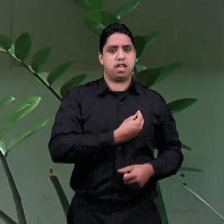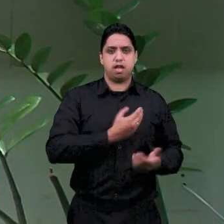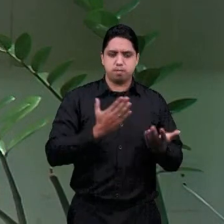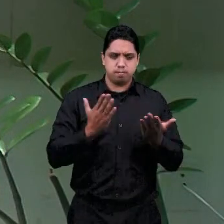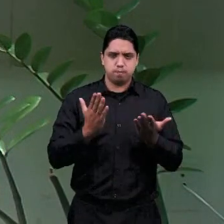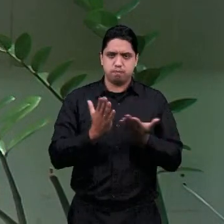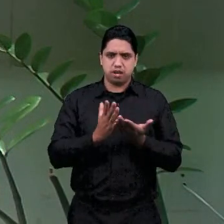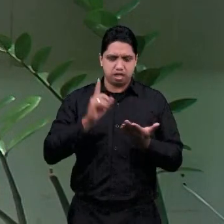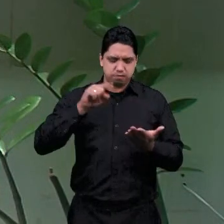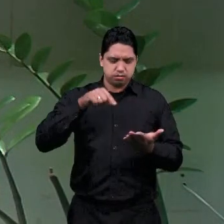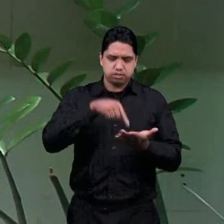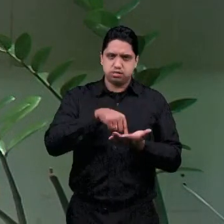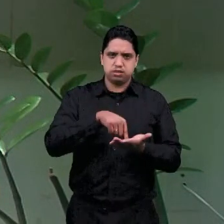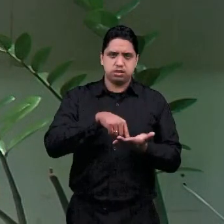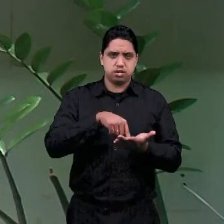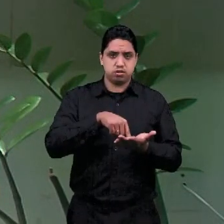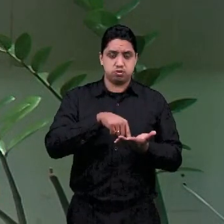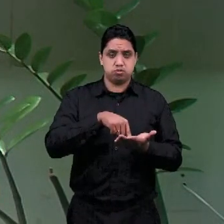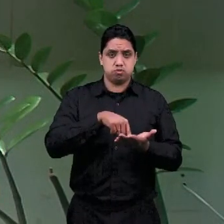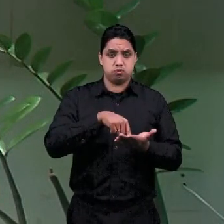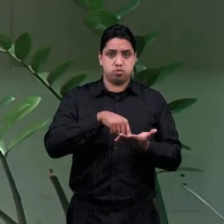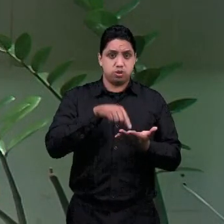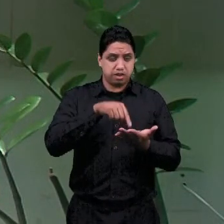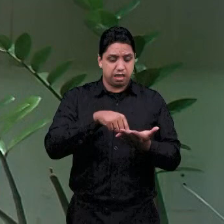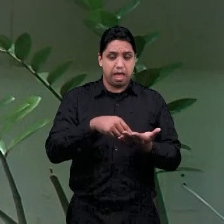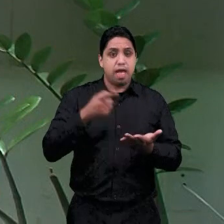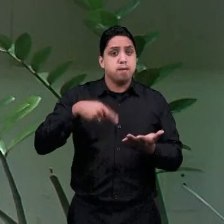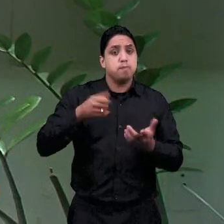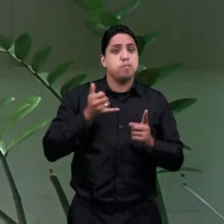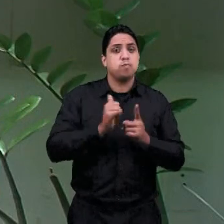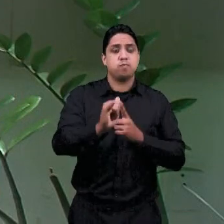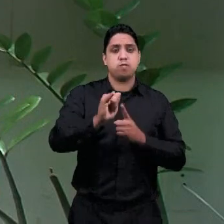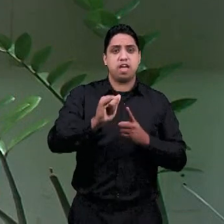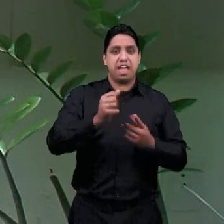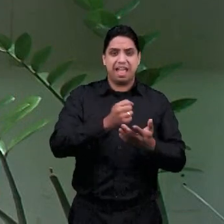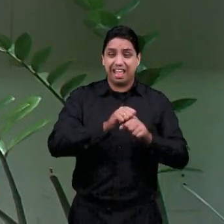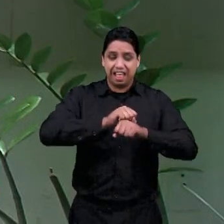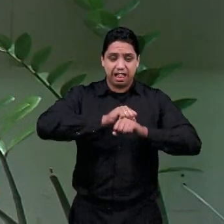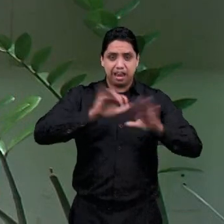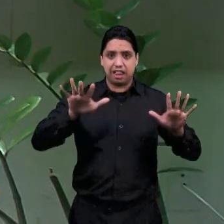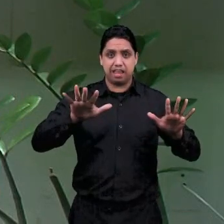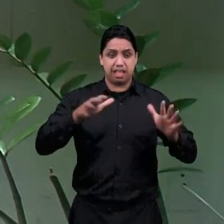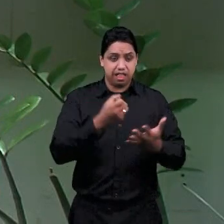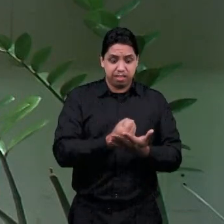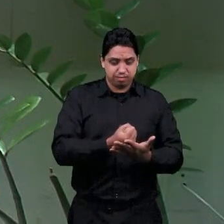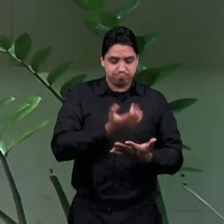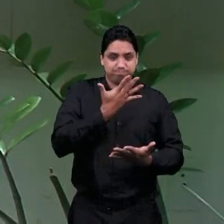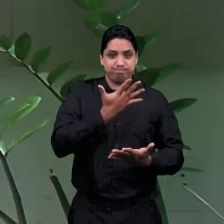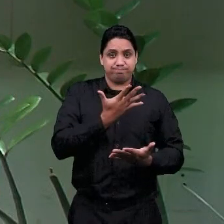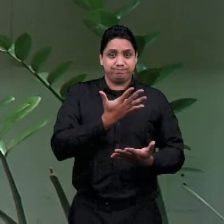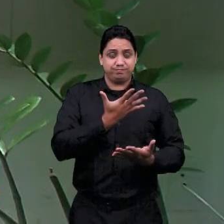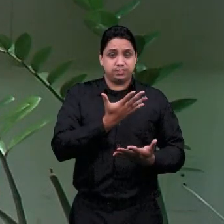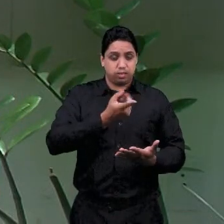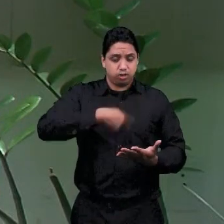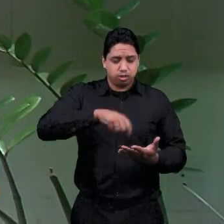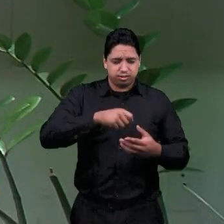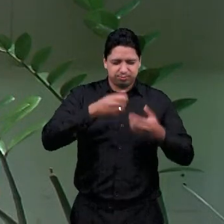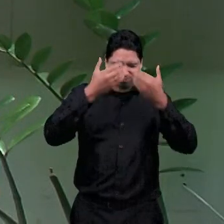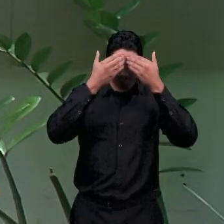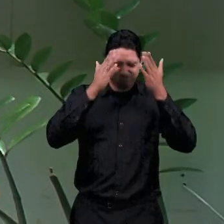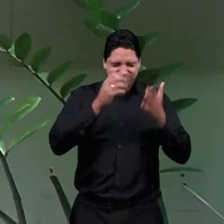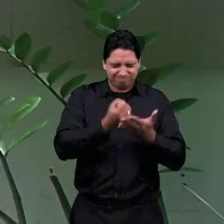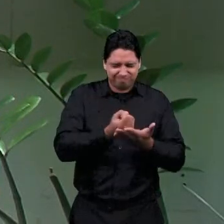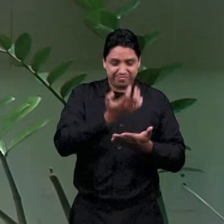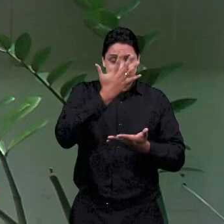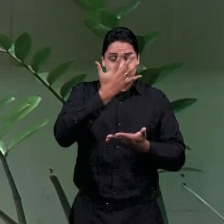a une séquence prophétique, ce que le Seigneur apporte pour enrichir nos vies dans ce